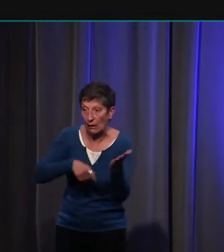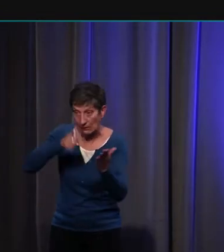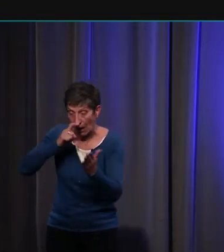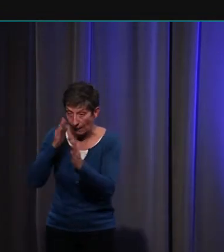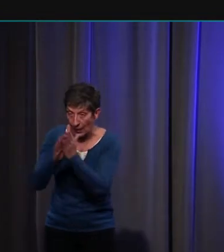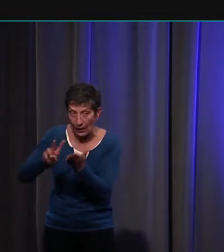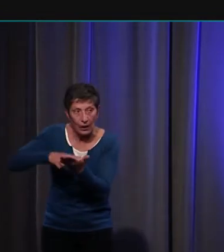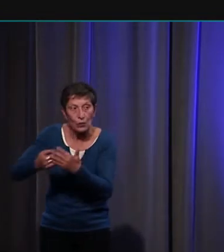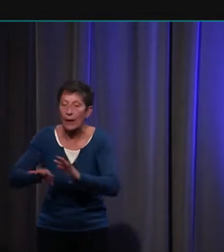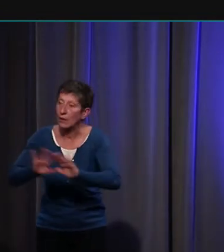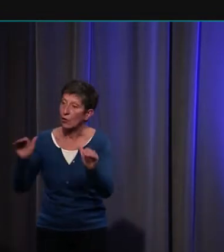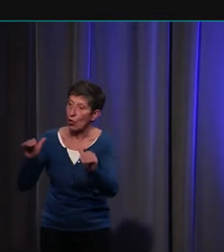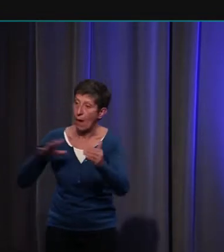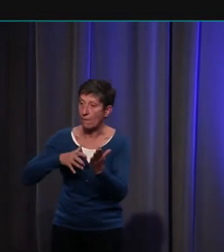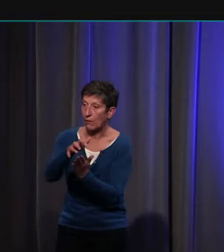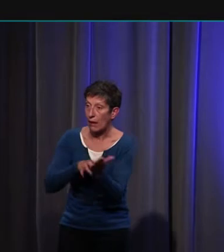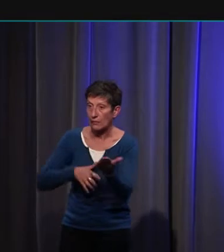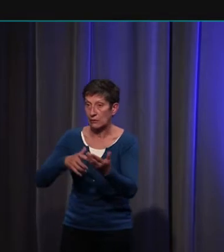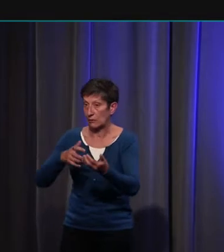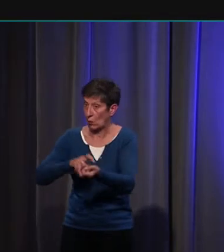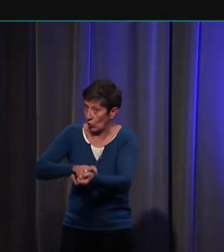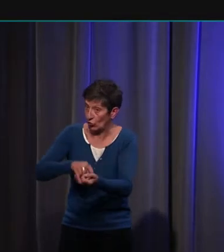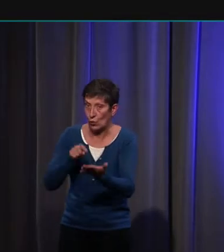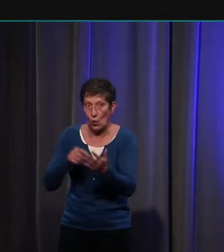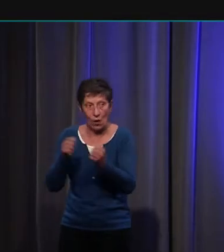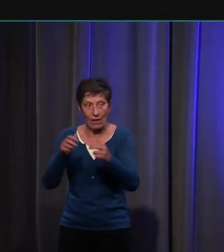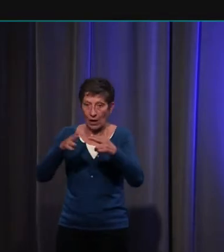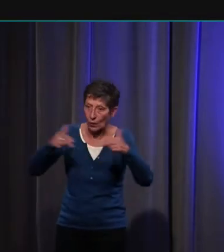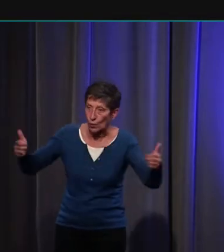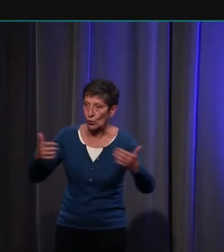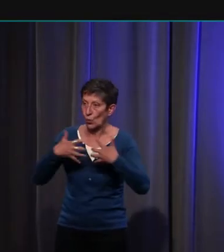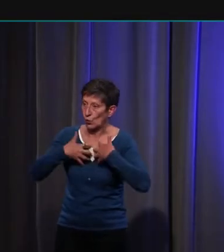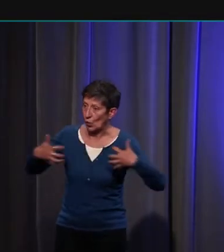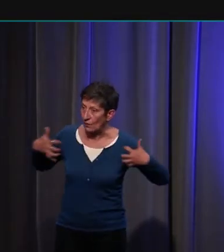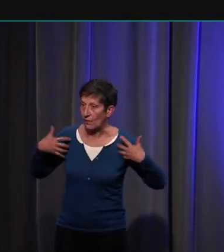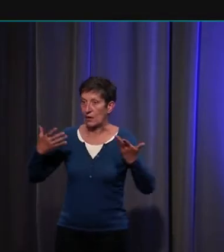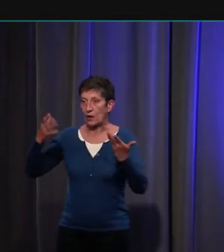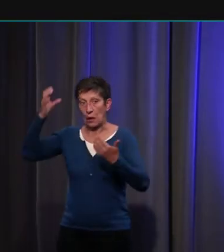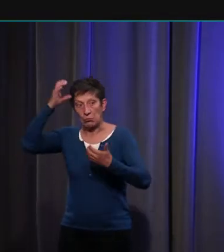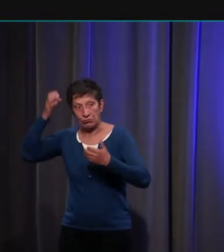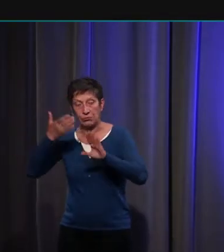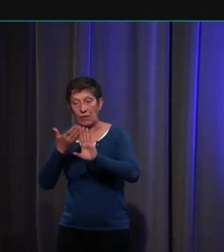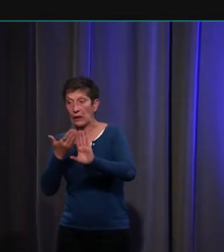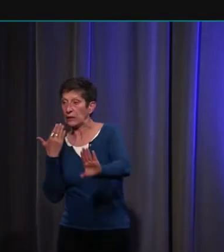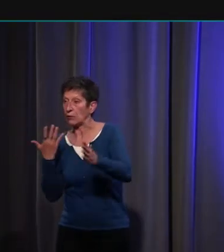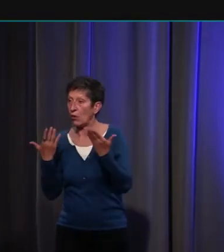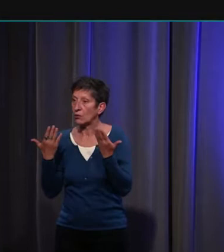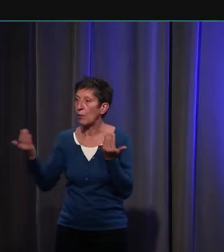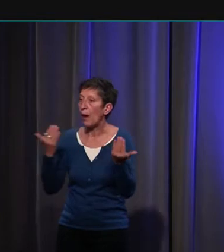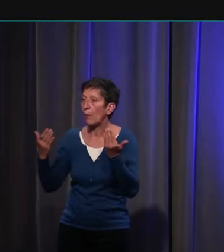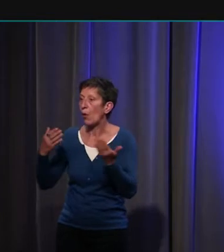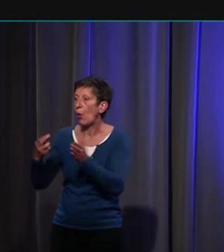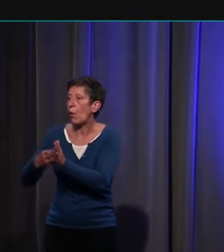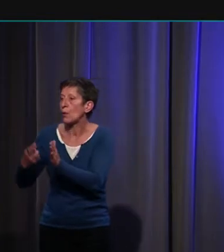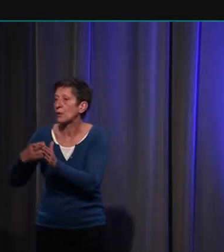là vous avez les originaux avec des introductions très scientifique très érudite très distanciée par rapport à amin malouf qui fait un tri